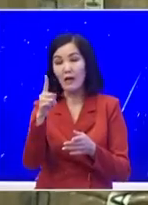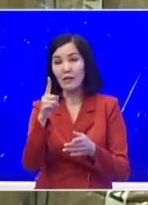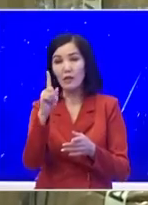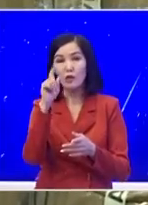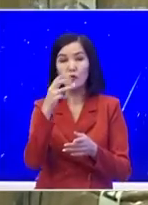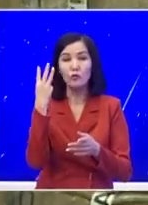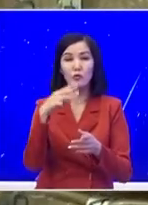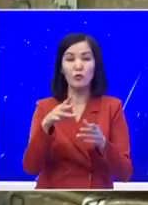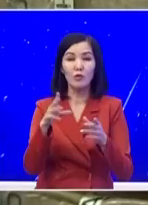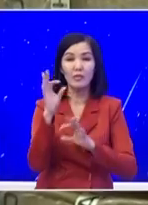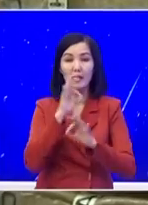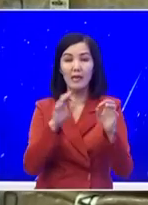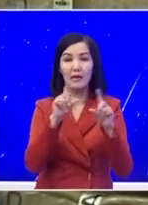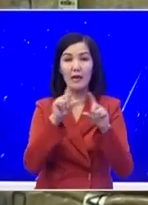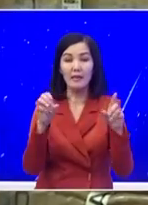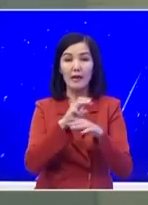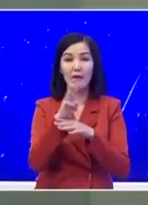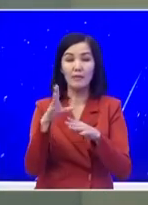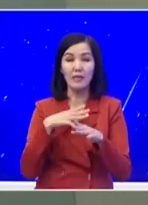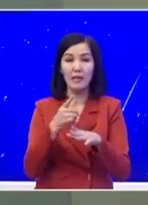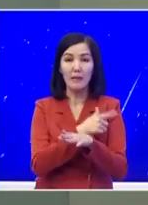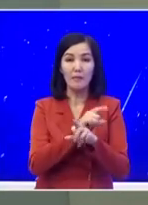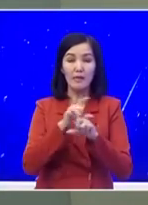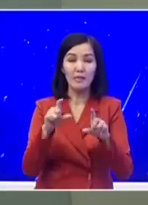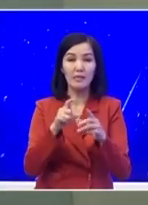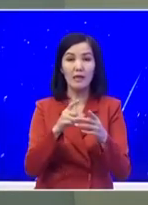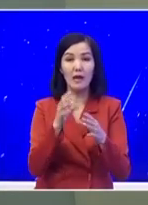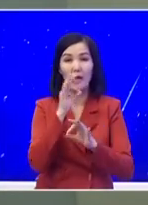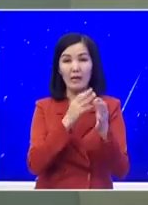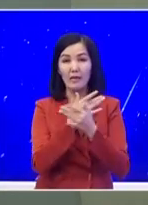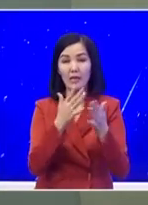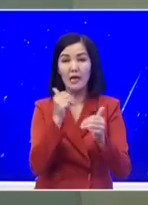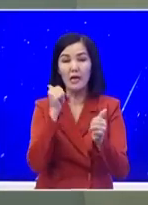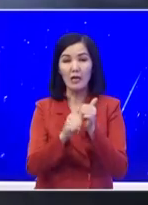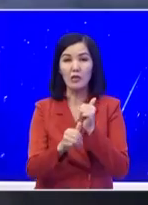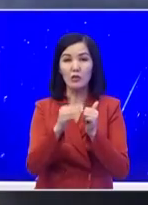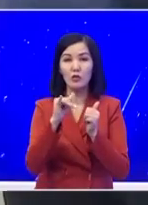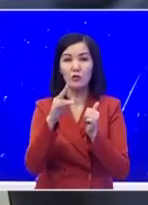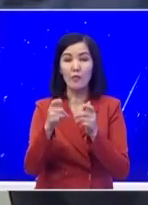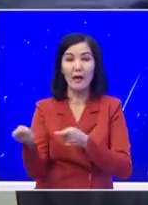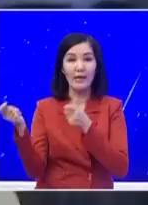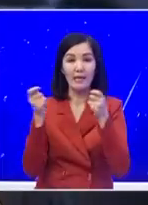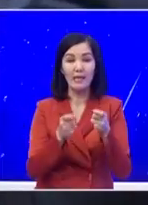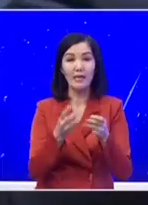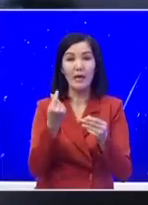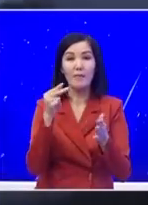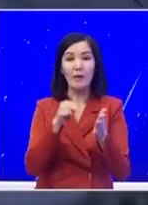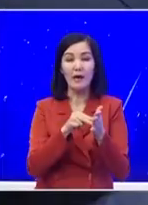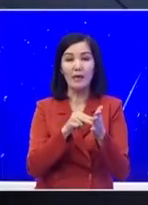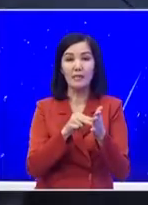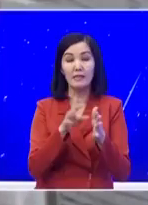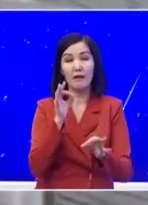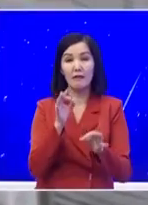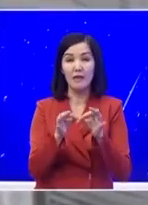130 дәріхананы қамтымақ. Медициналық препараттар әр жұма сайын үздіксіз түсіп отырады. Тиісінше бағасы да шекті